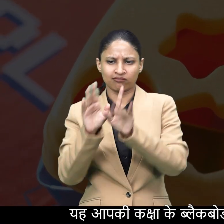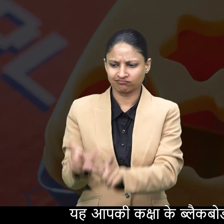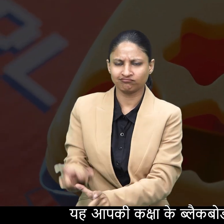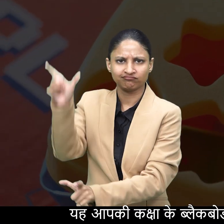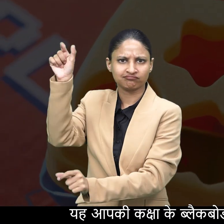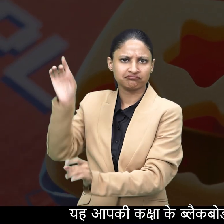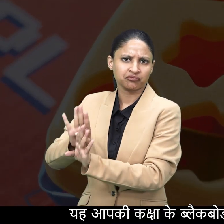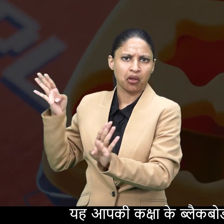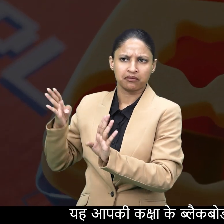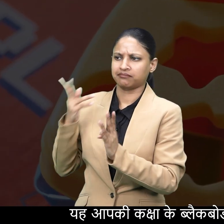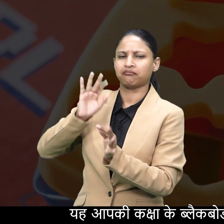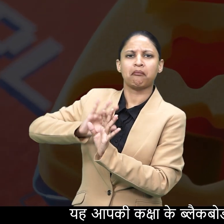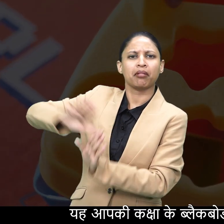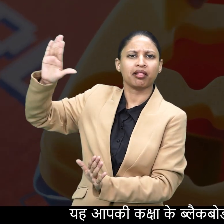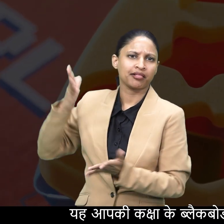है।